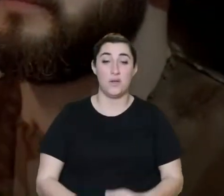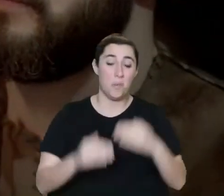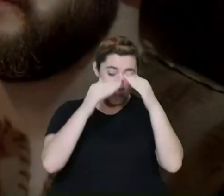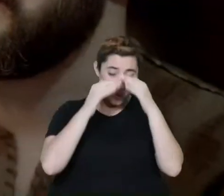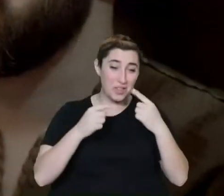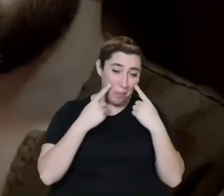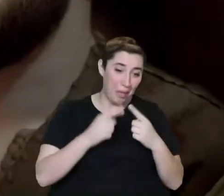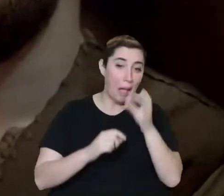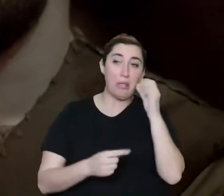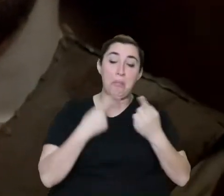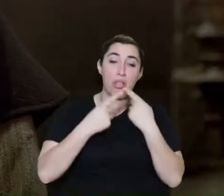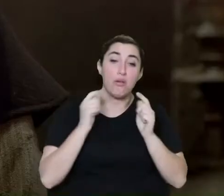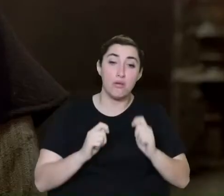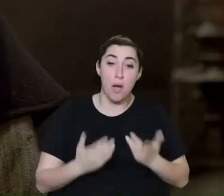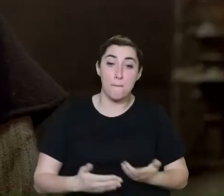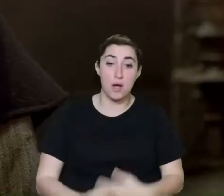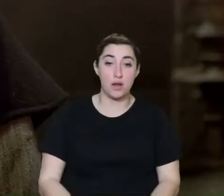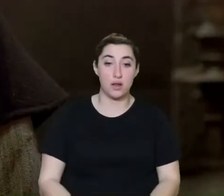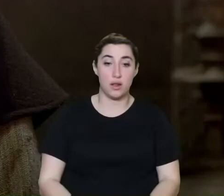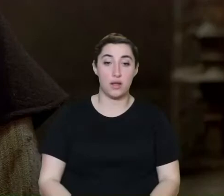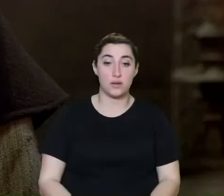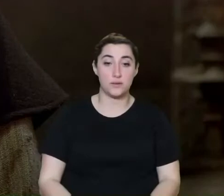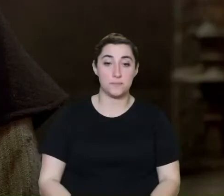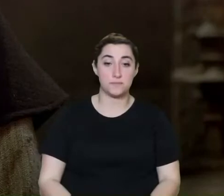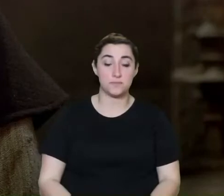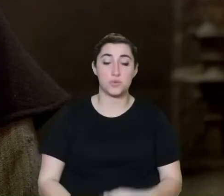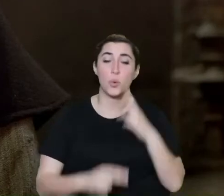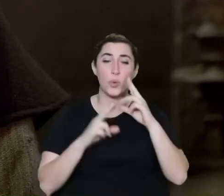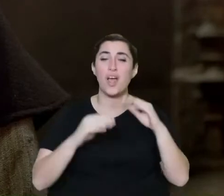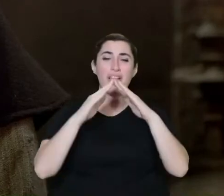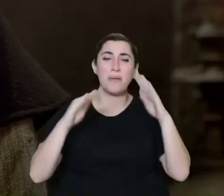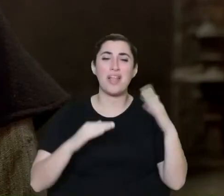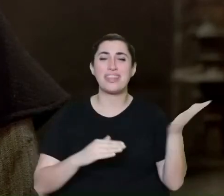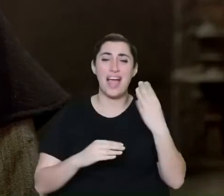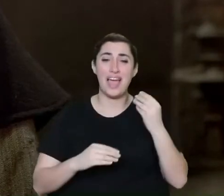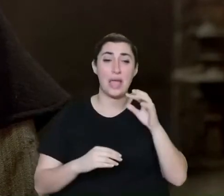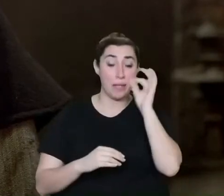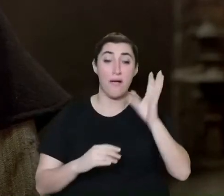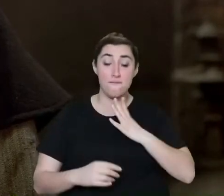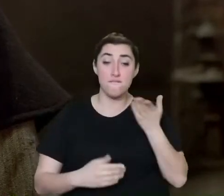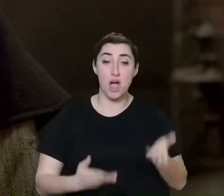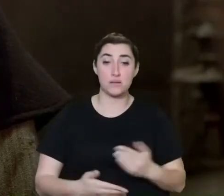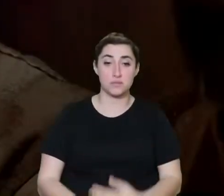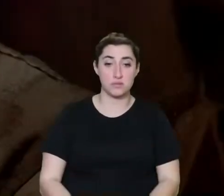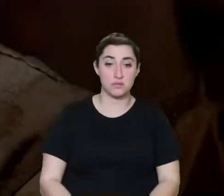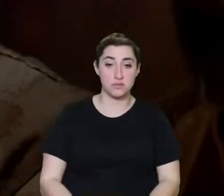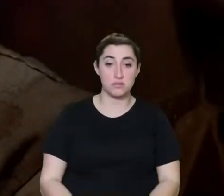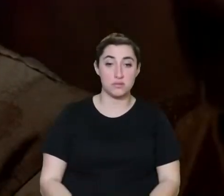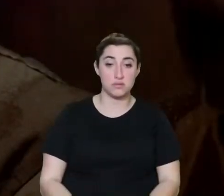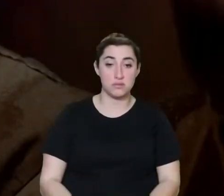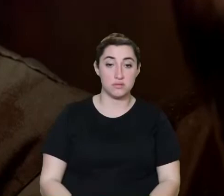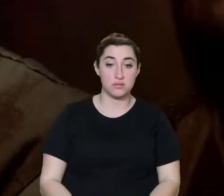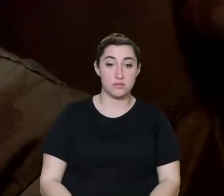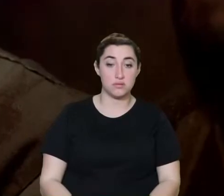yatan erdir. Bu yendemden âlâ er mi vardır alemde?